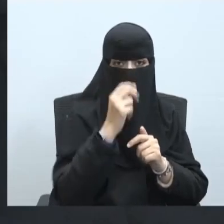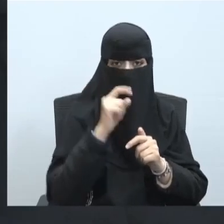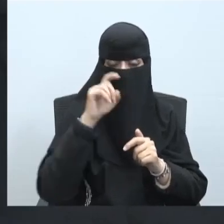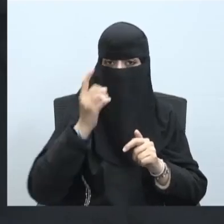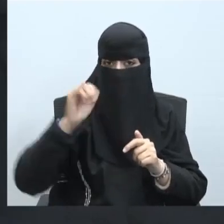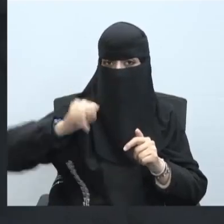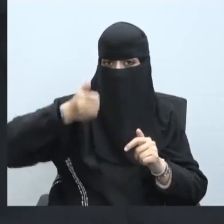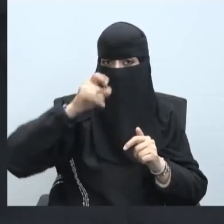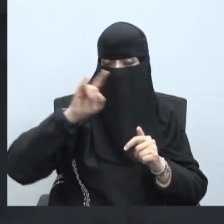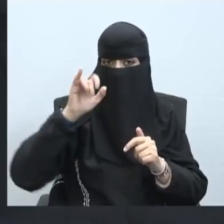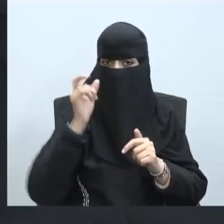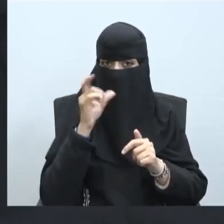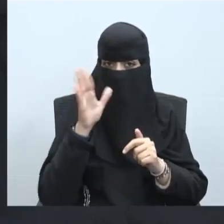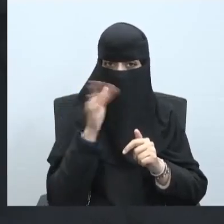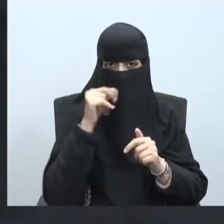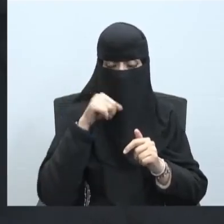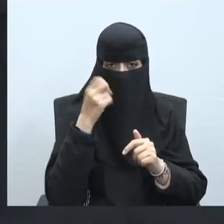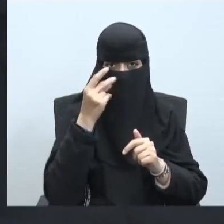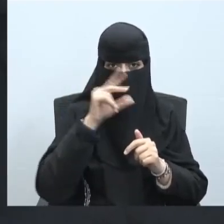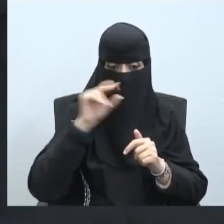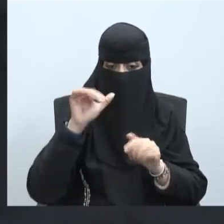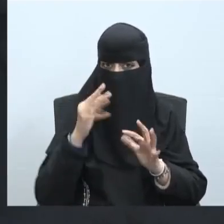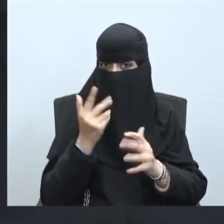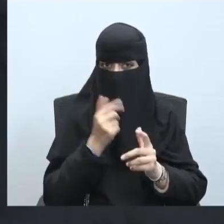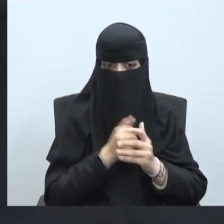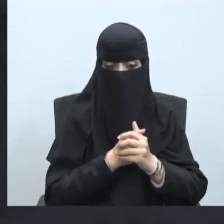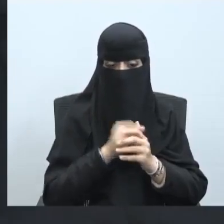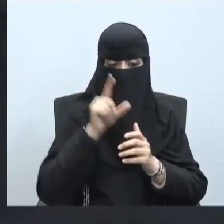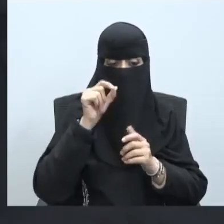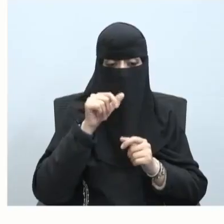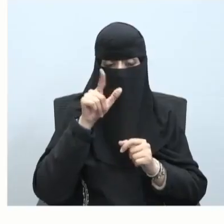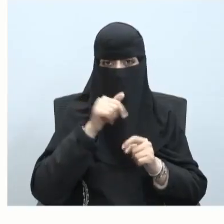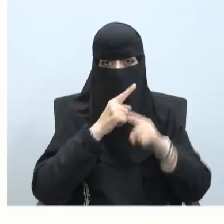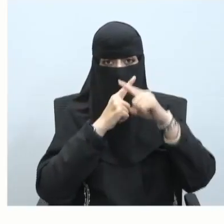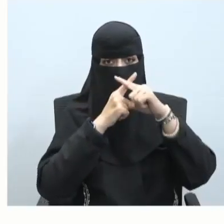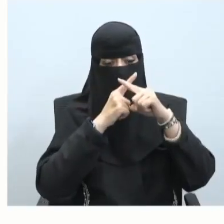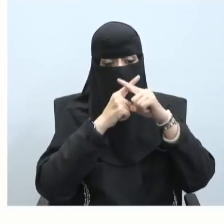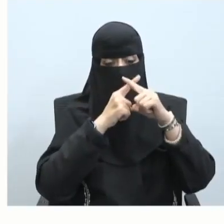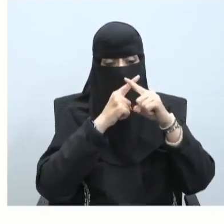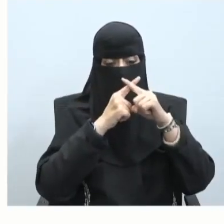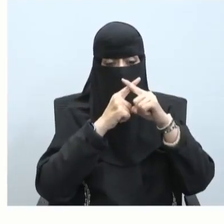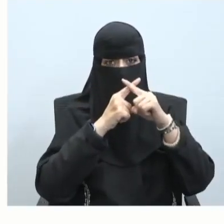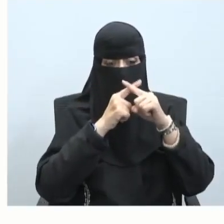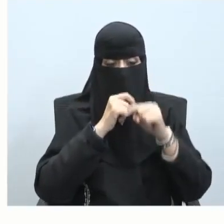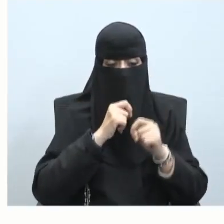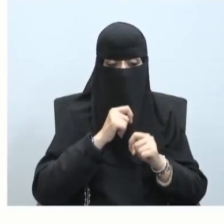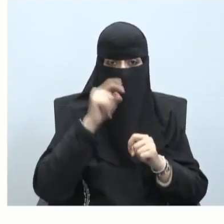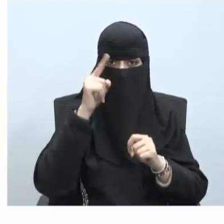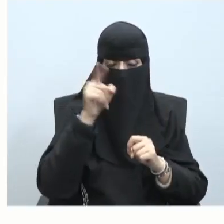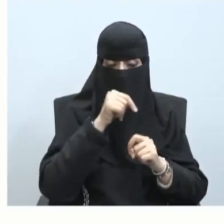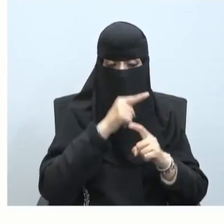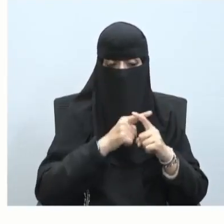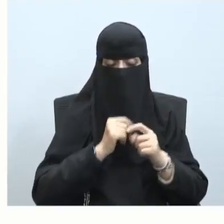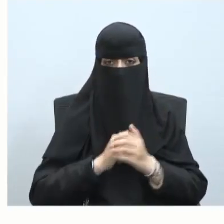طيب يا ابطال العمله النقديه الثانيه وين يا ابطال مبدعين هنا بارك الله فيكم اذا اضع عليها